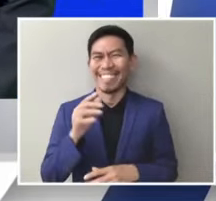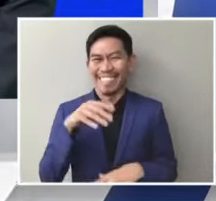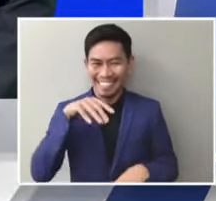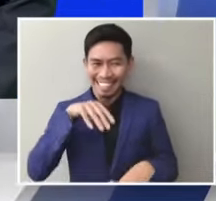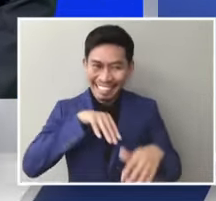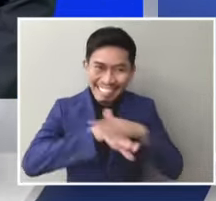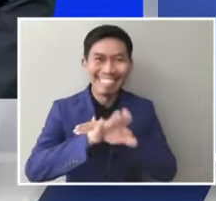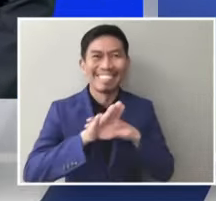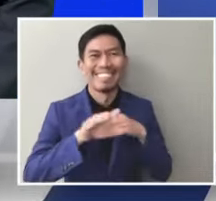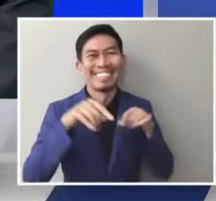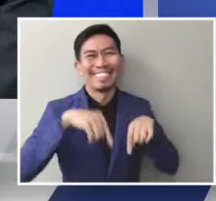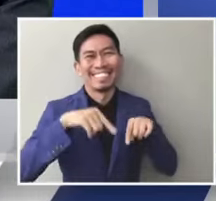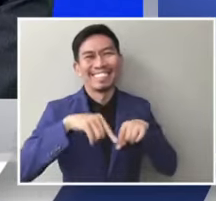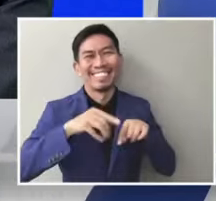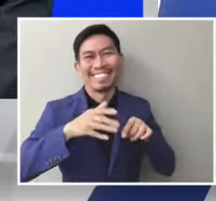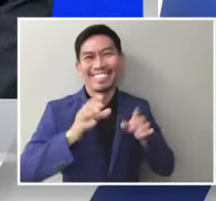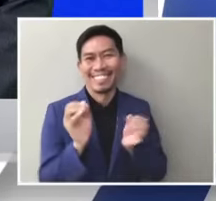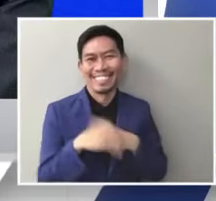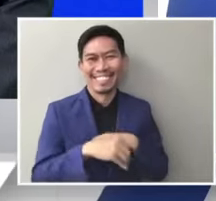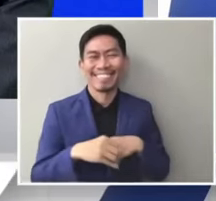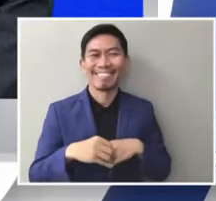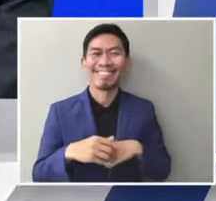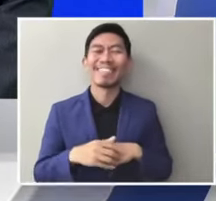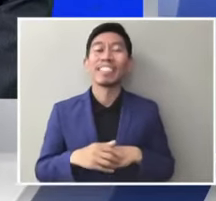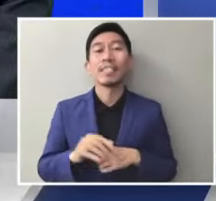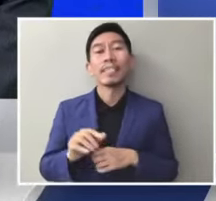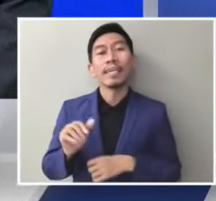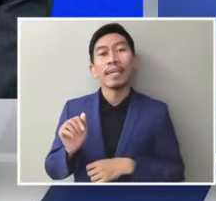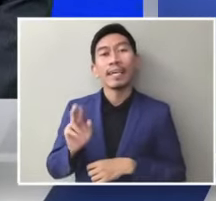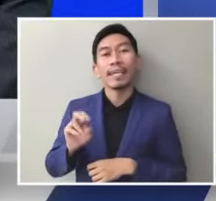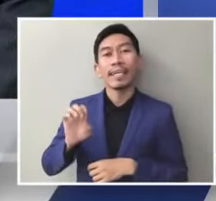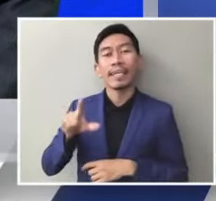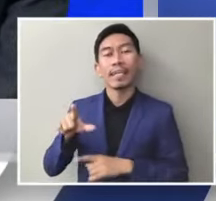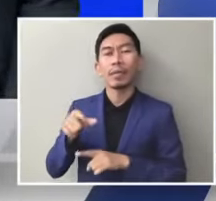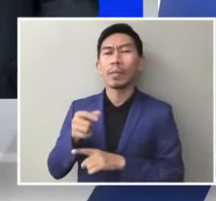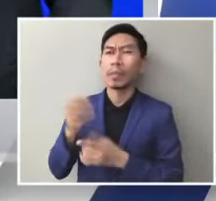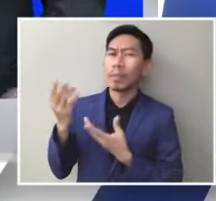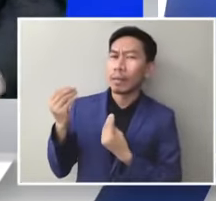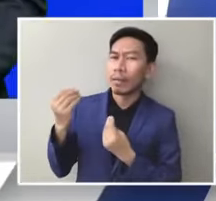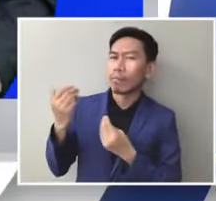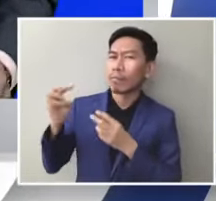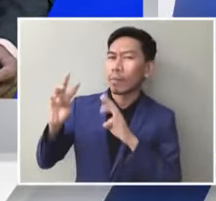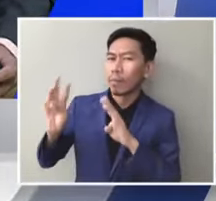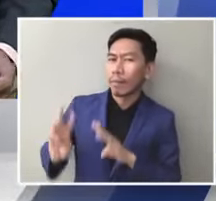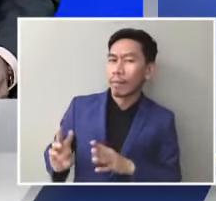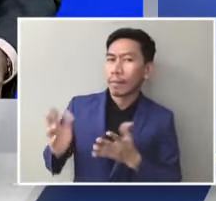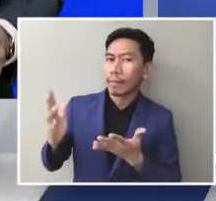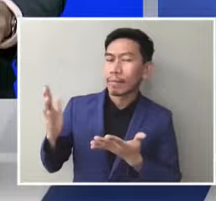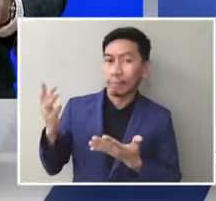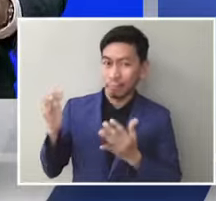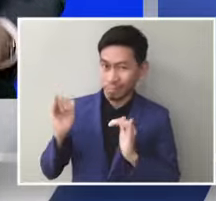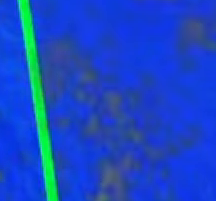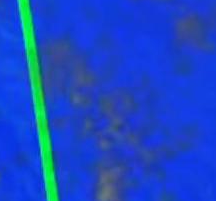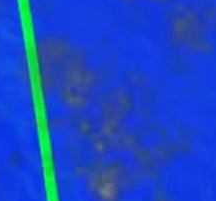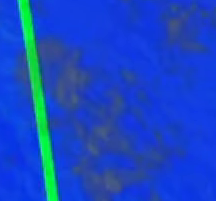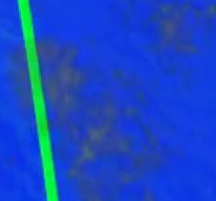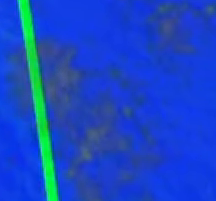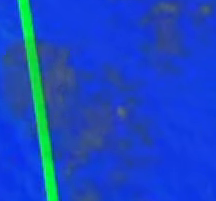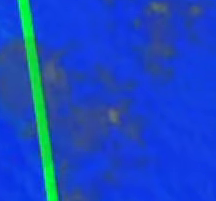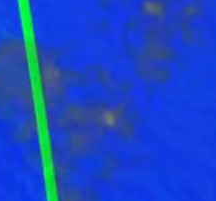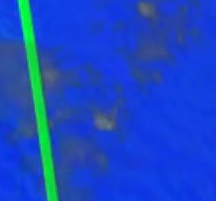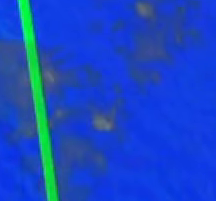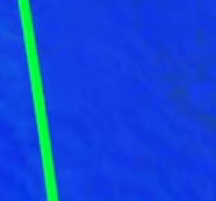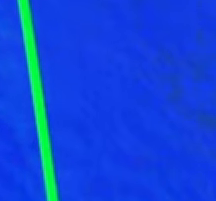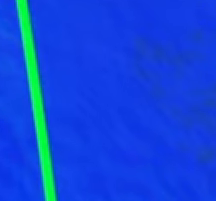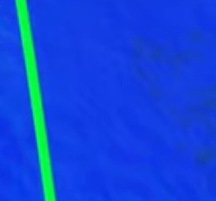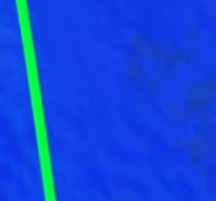Ariel! Kamusta ang lagay ng panahon? Tuloy-tuloy pa rin ba ang mainit na panahon, Ariel? Kabayan, nagpatuloy pa rin ang mainit na